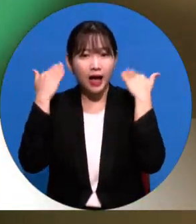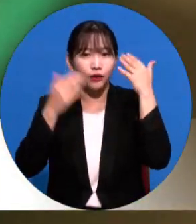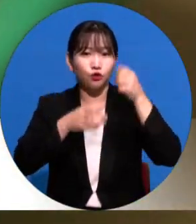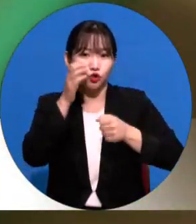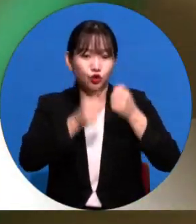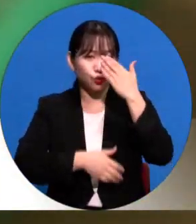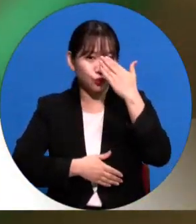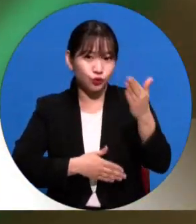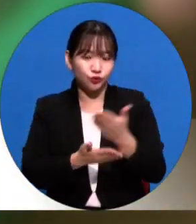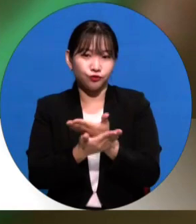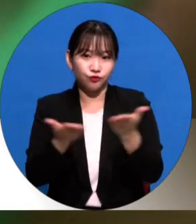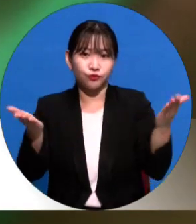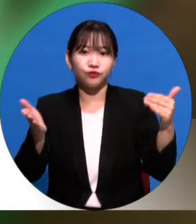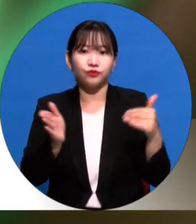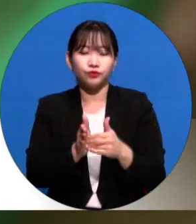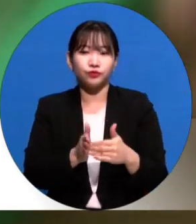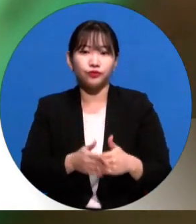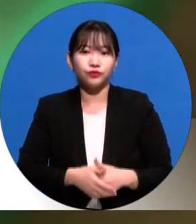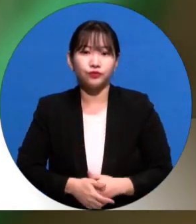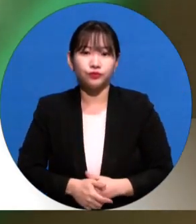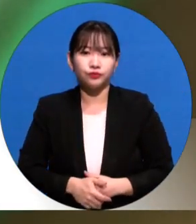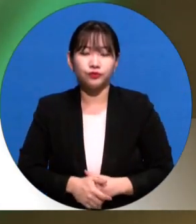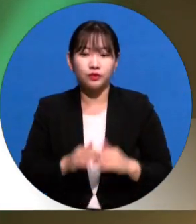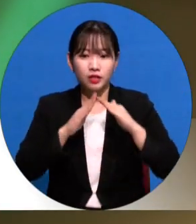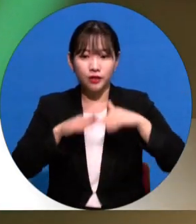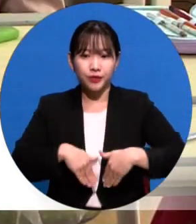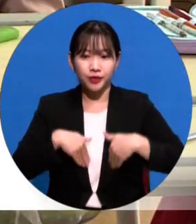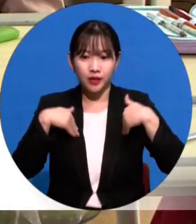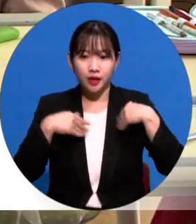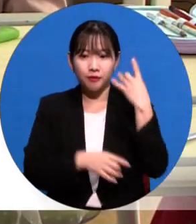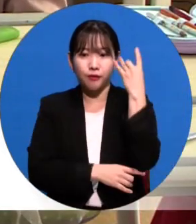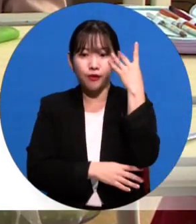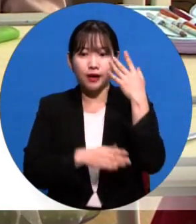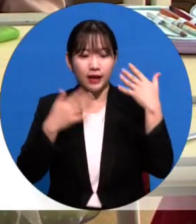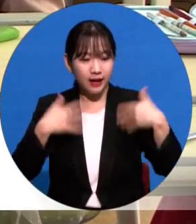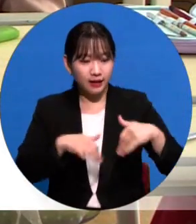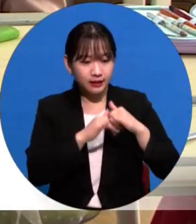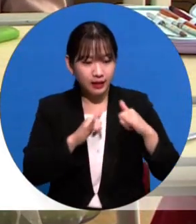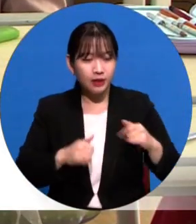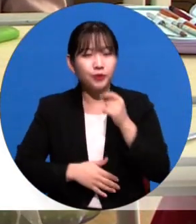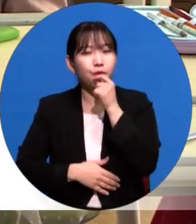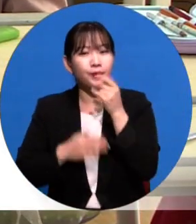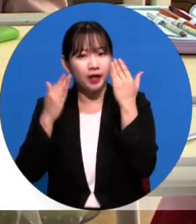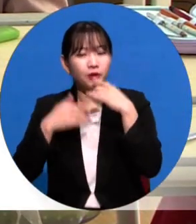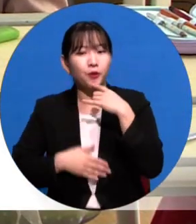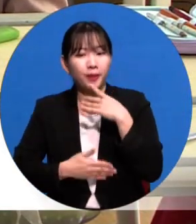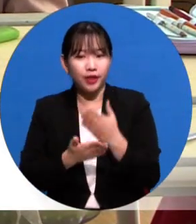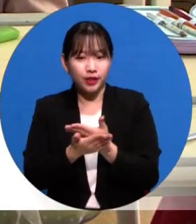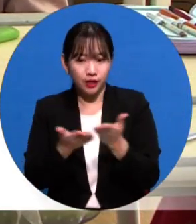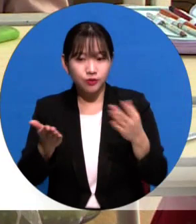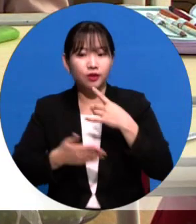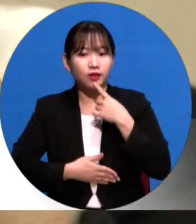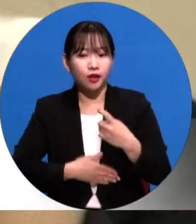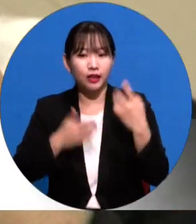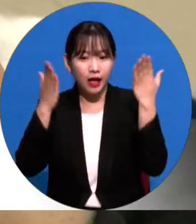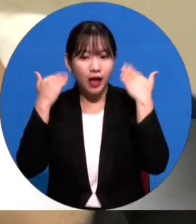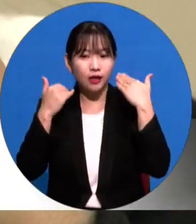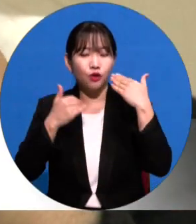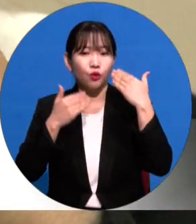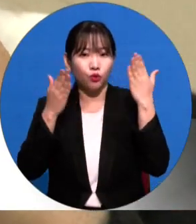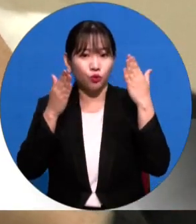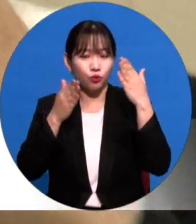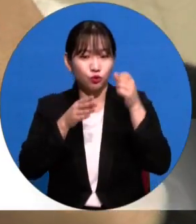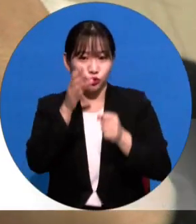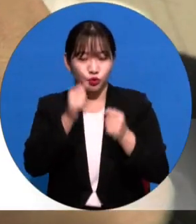학교 우유를 무상으로 공급하기로 했습니다 전라남도는 당초 취약계층과 소규모 학교에만 한정했던 학교 우여